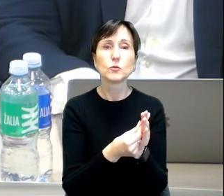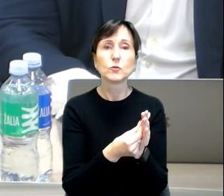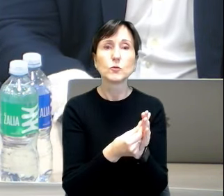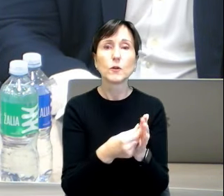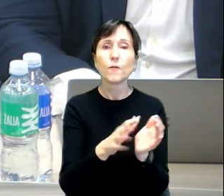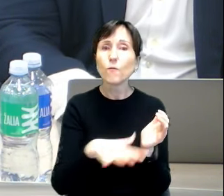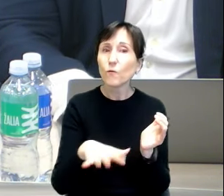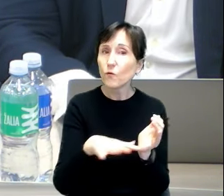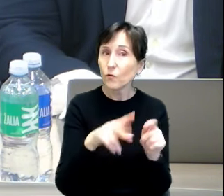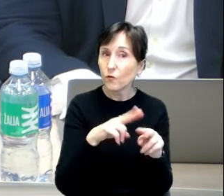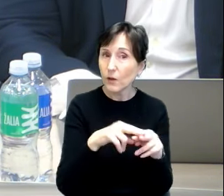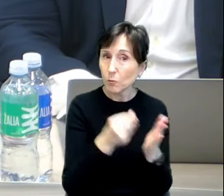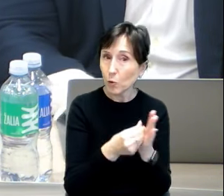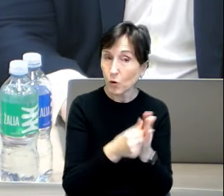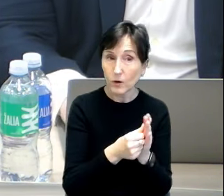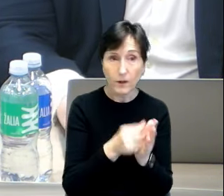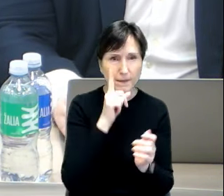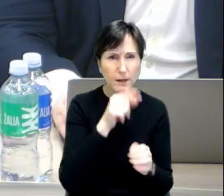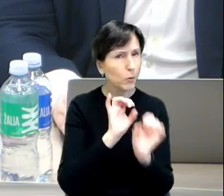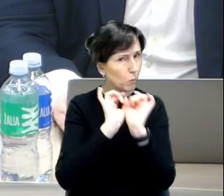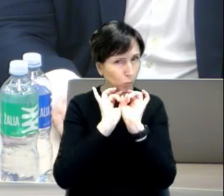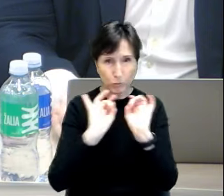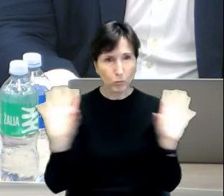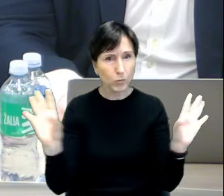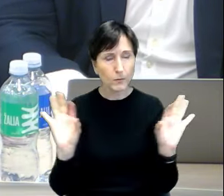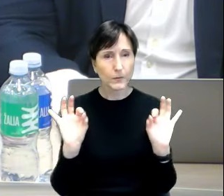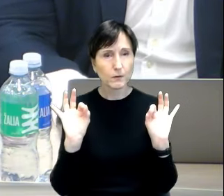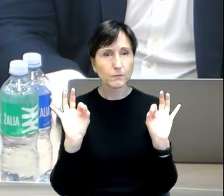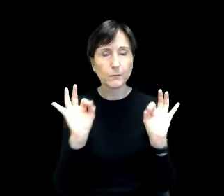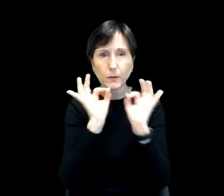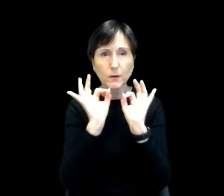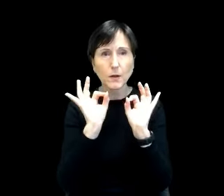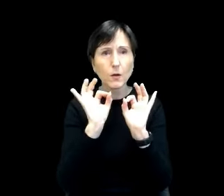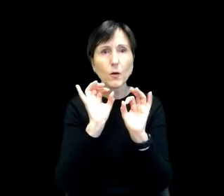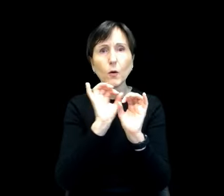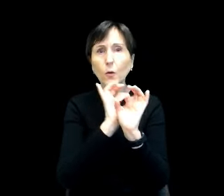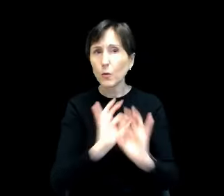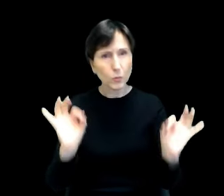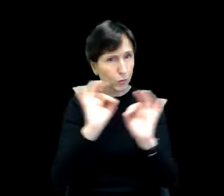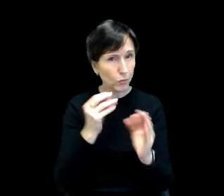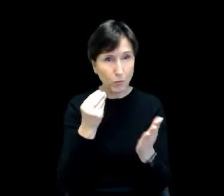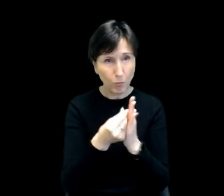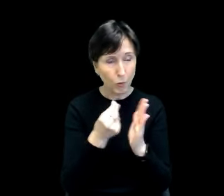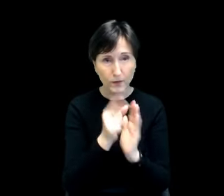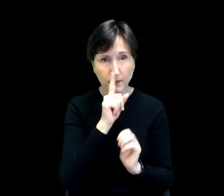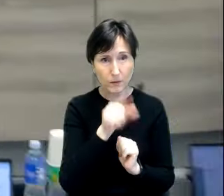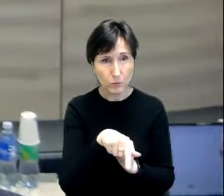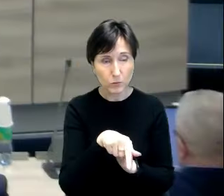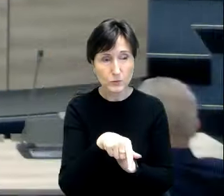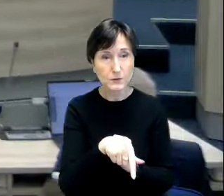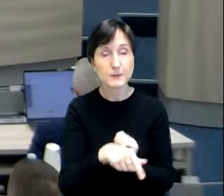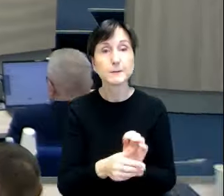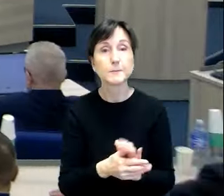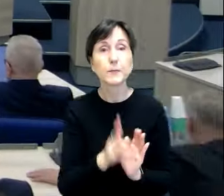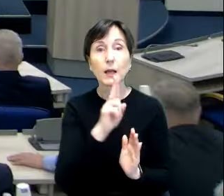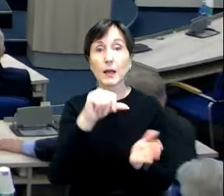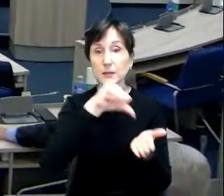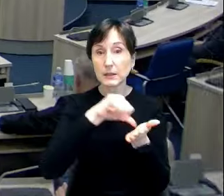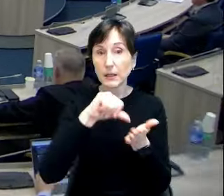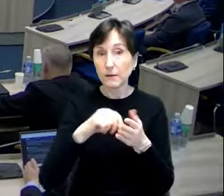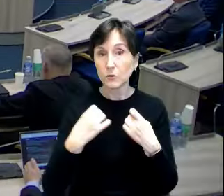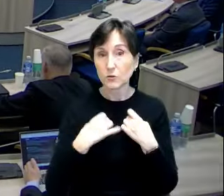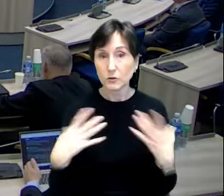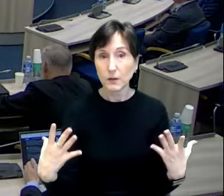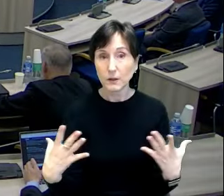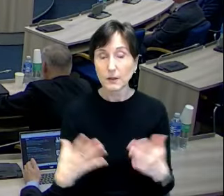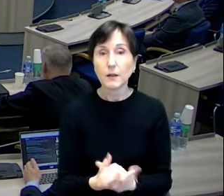nemokės jokių kitų mokesčių irgi klaipėdos šventėm šio sprendimo šio tarybos